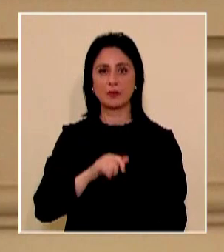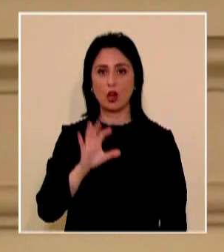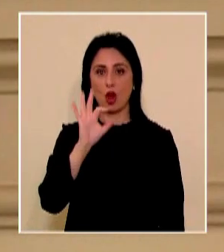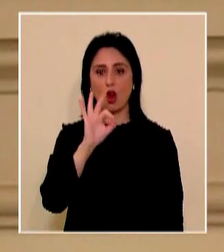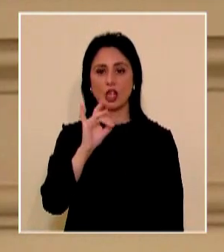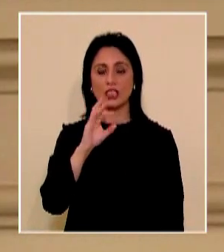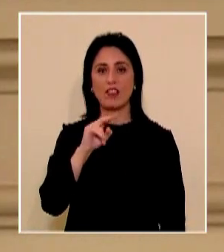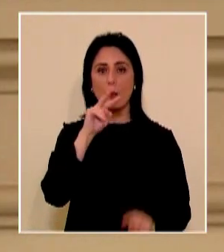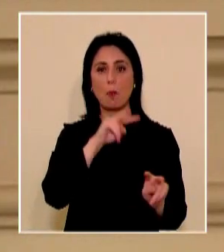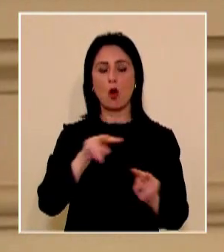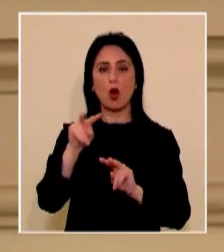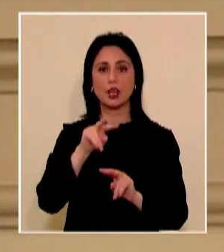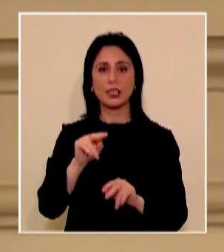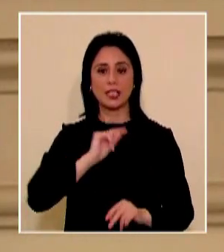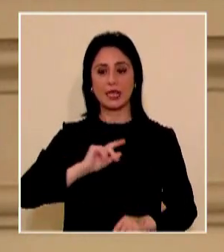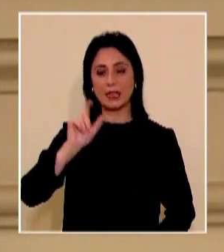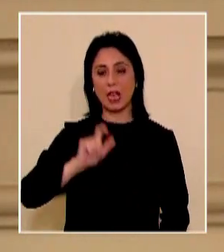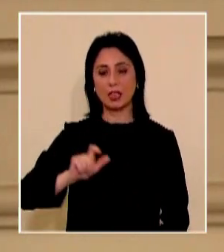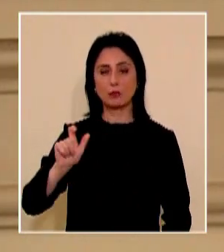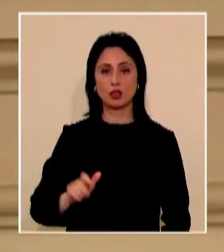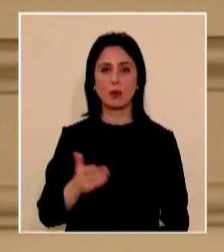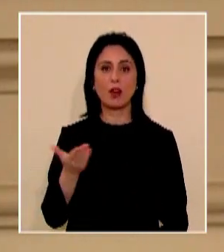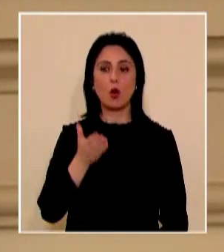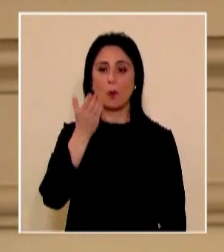czele tej misji obecnie